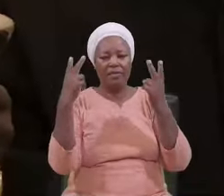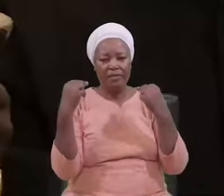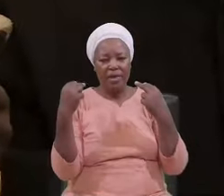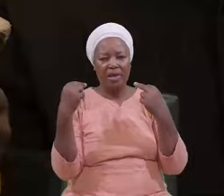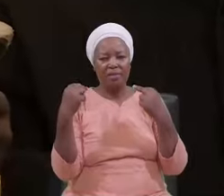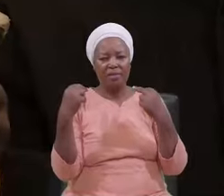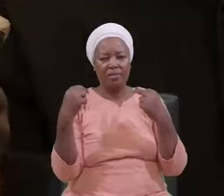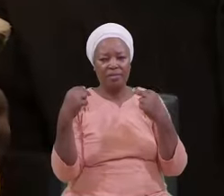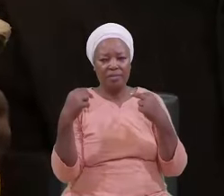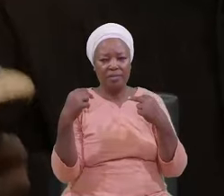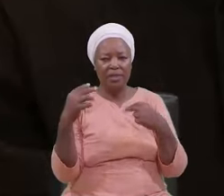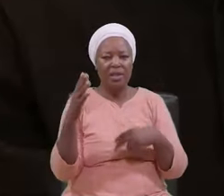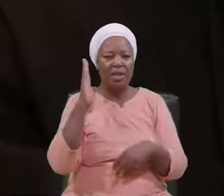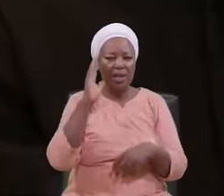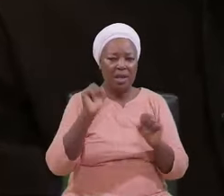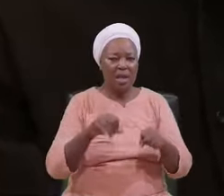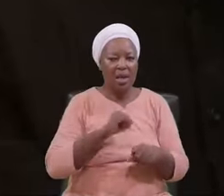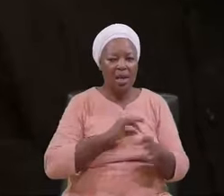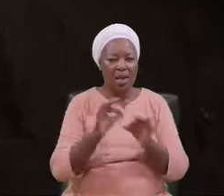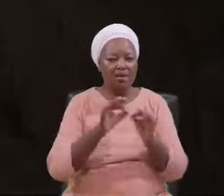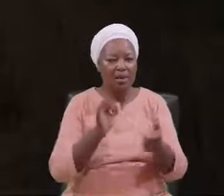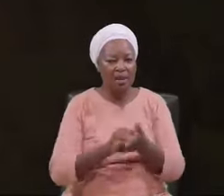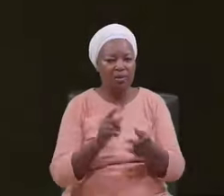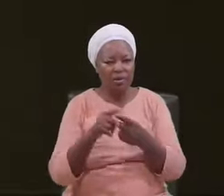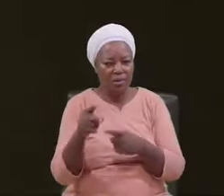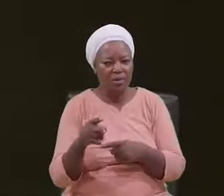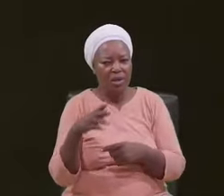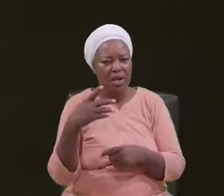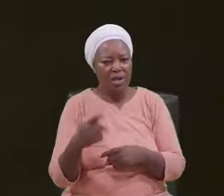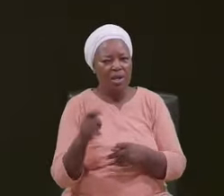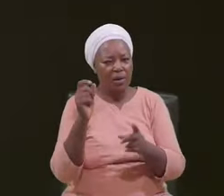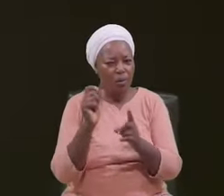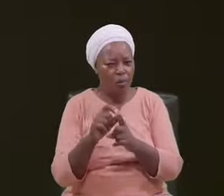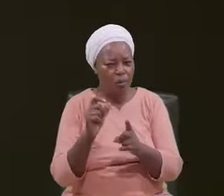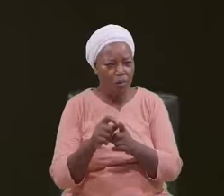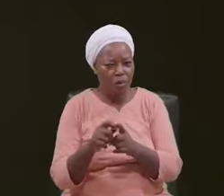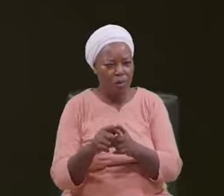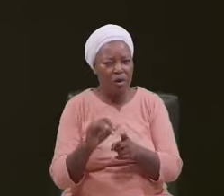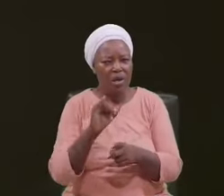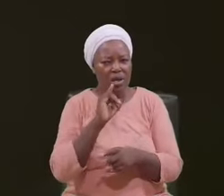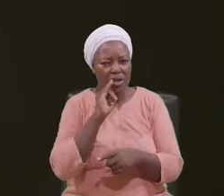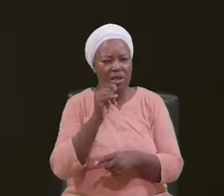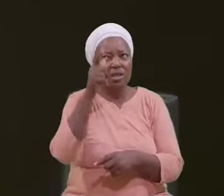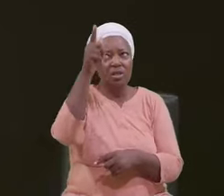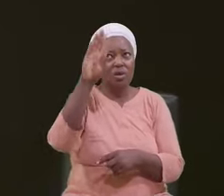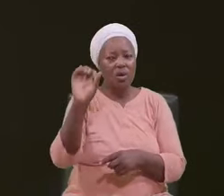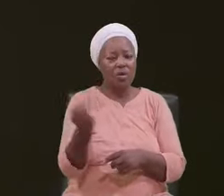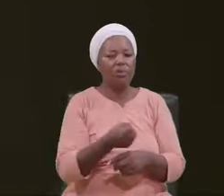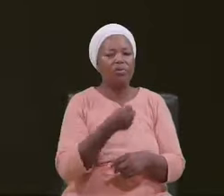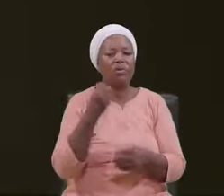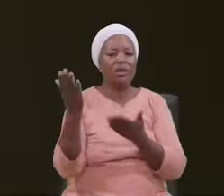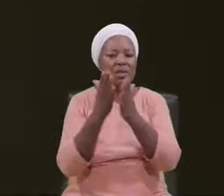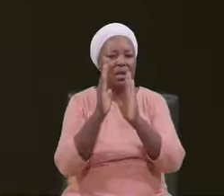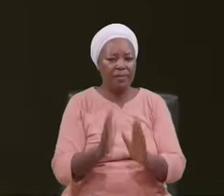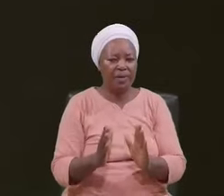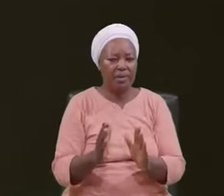Pourrais-vous l'expliquer? La parole est le messager de Dieu. Et le Seigneur a